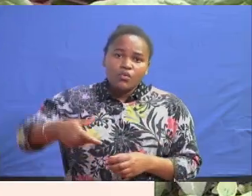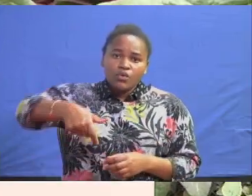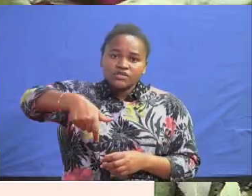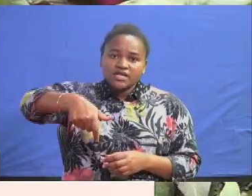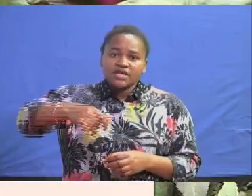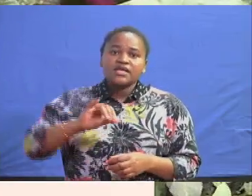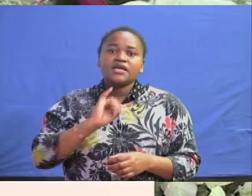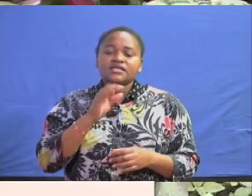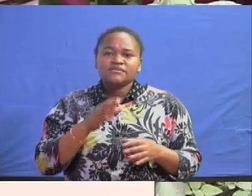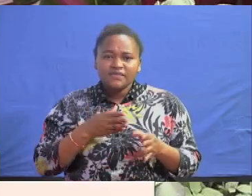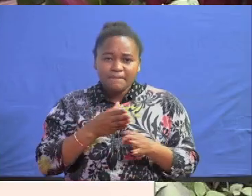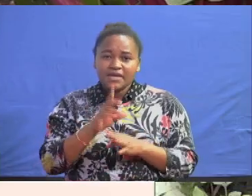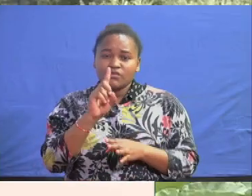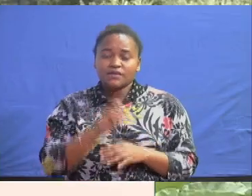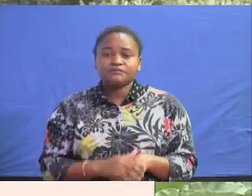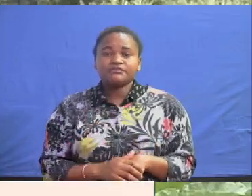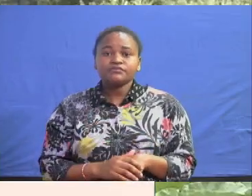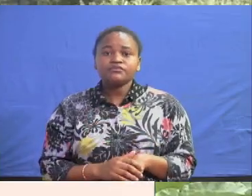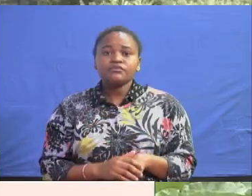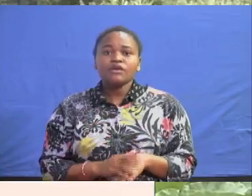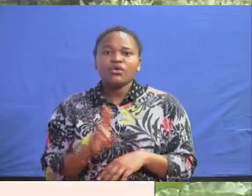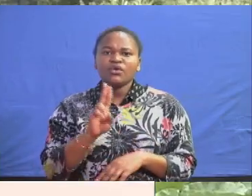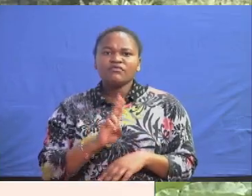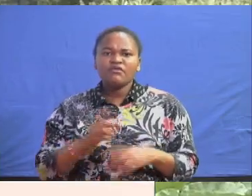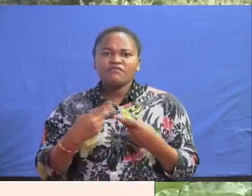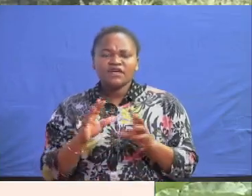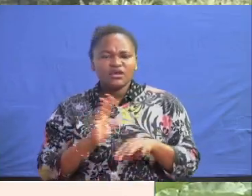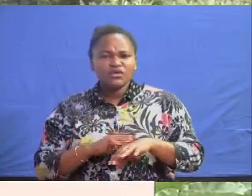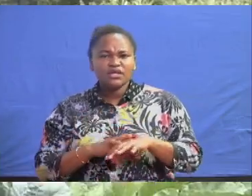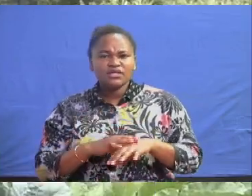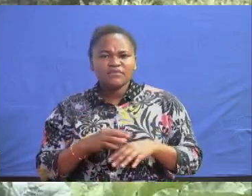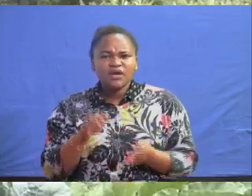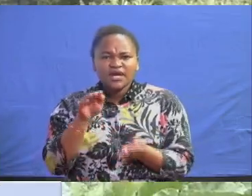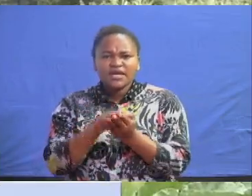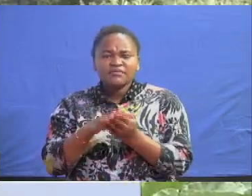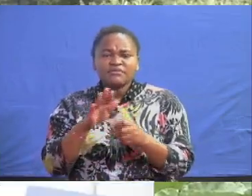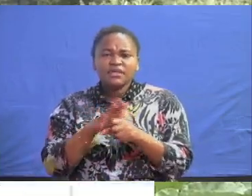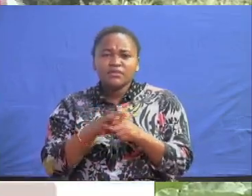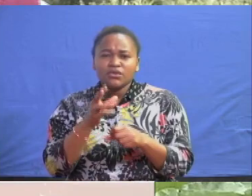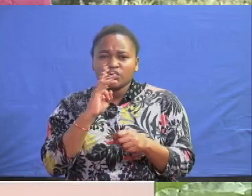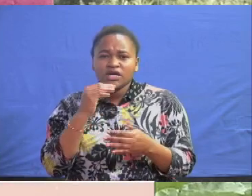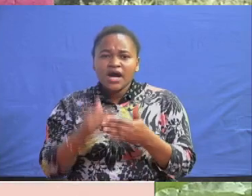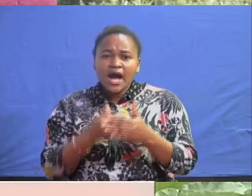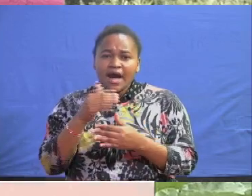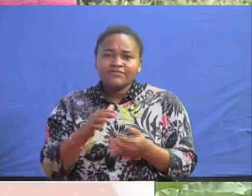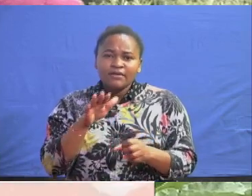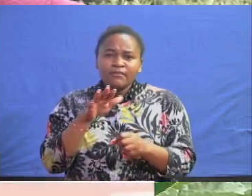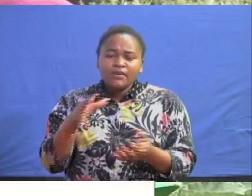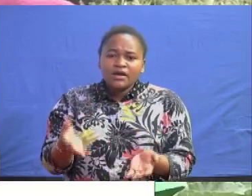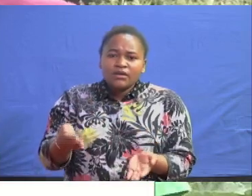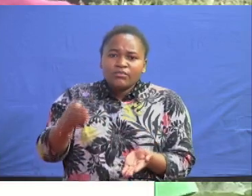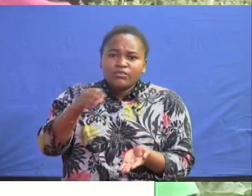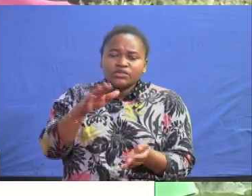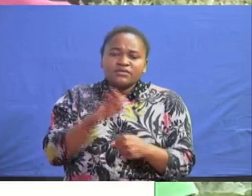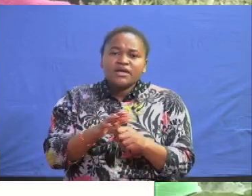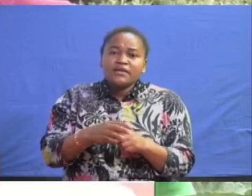use this particular method that you see here, bedding, it is going to be so suitable simply because it conserves a lot of water. After heaping up the soil, it is going to